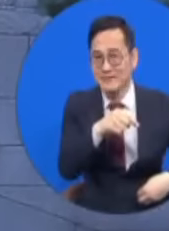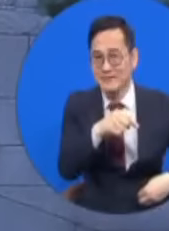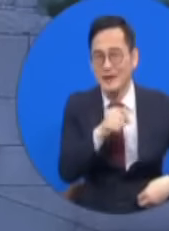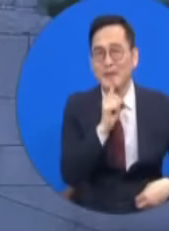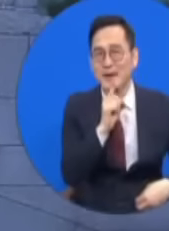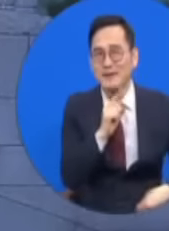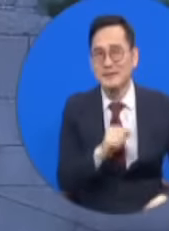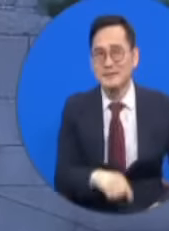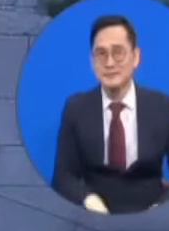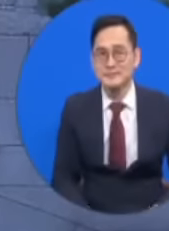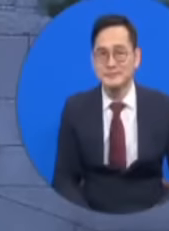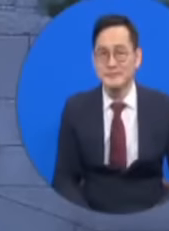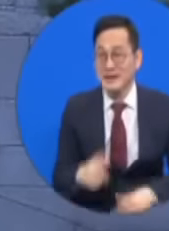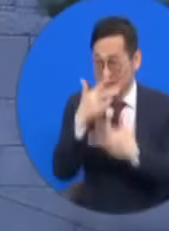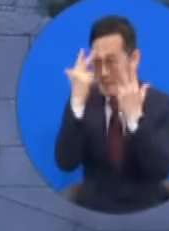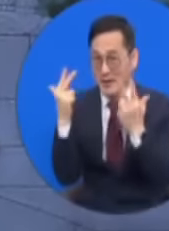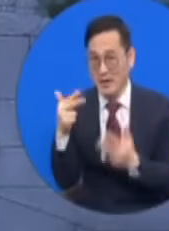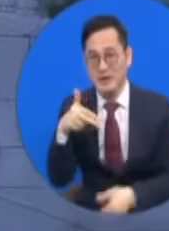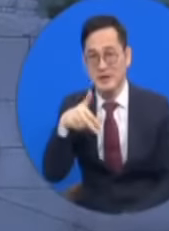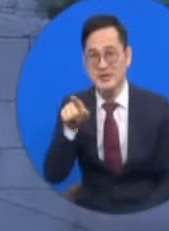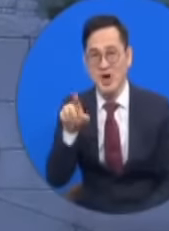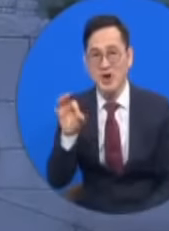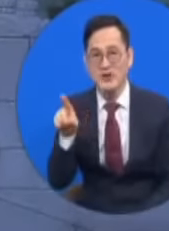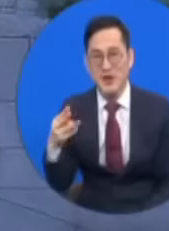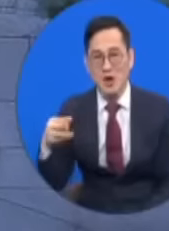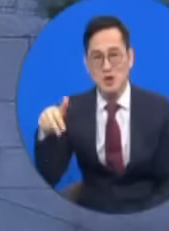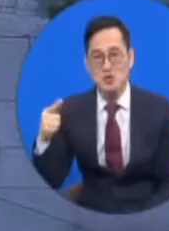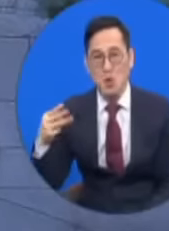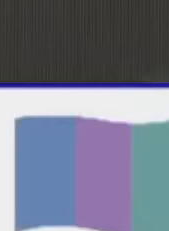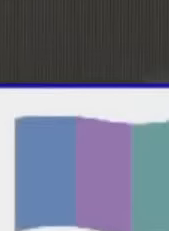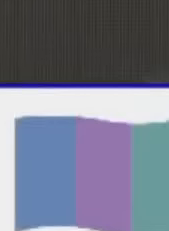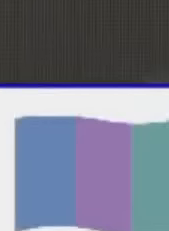이재명 대표의 저열졸열은 어떤 발언인지도 같이 들어보시죠.